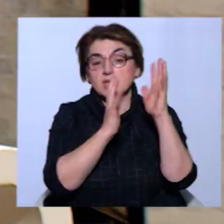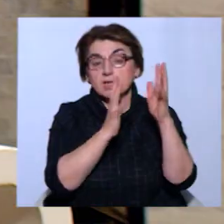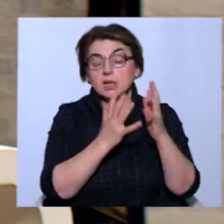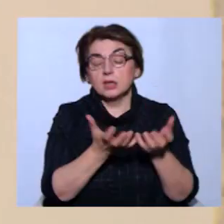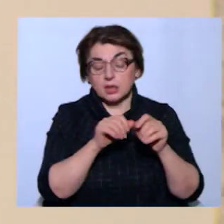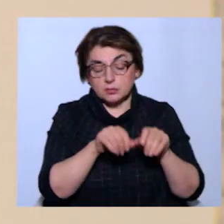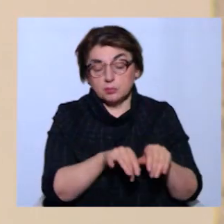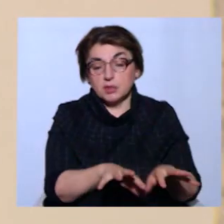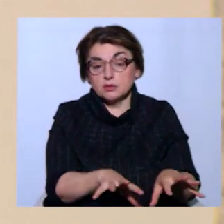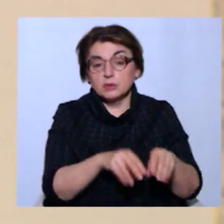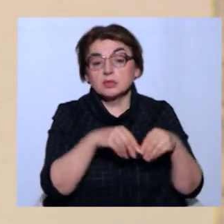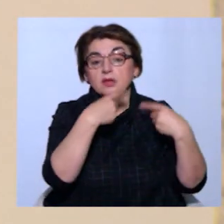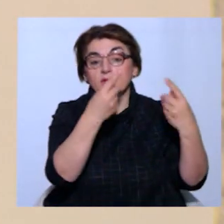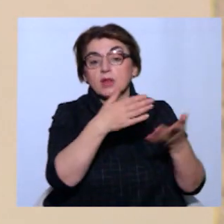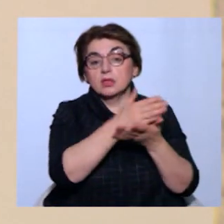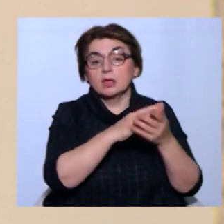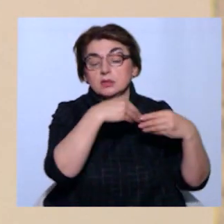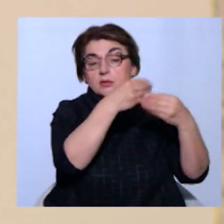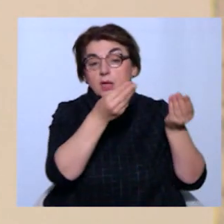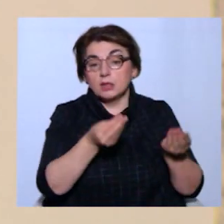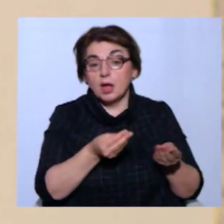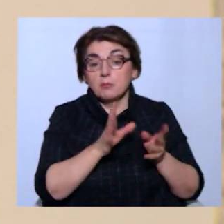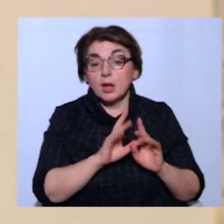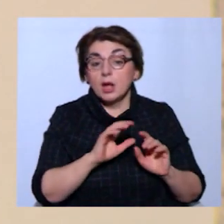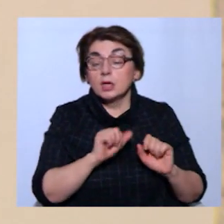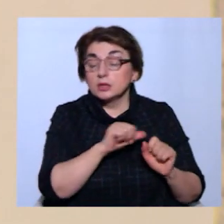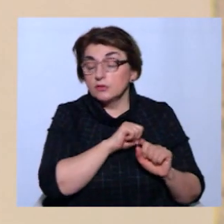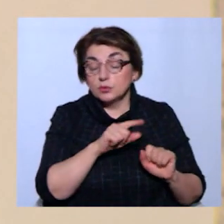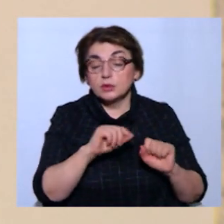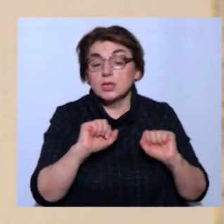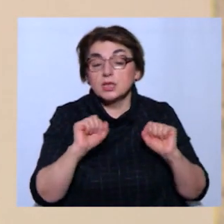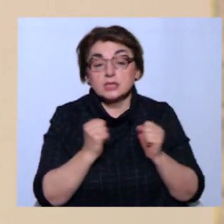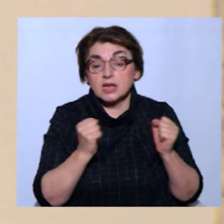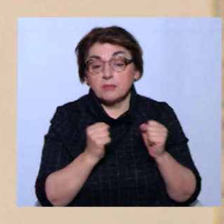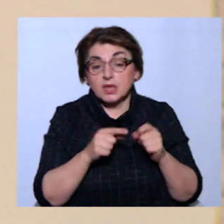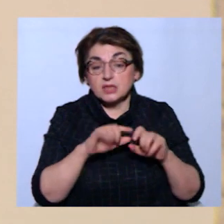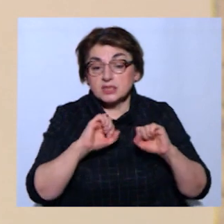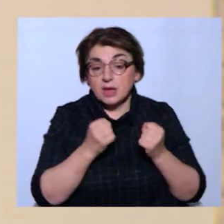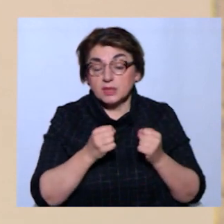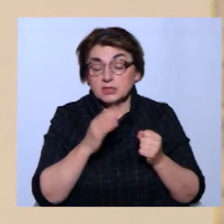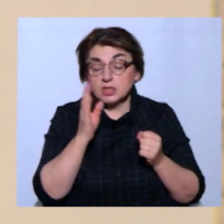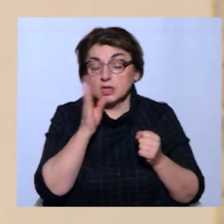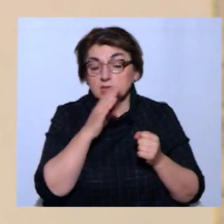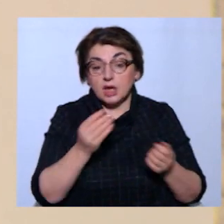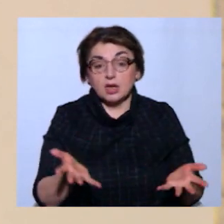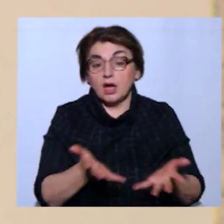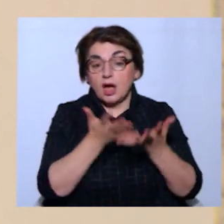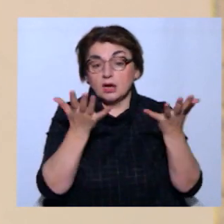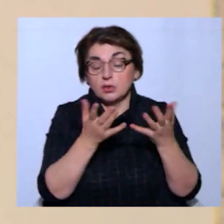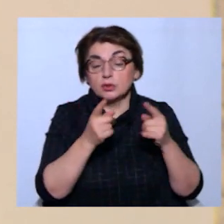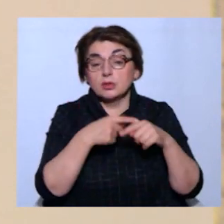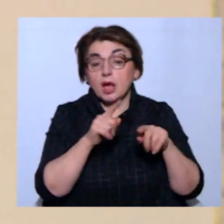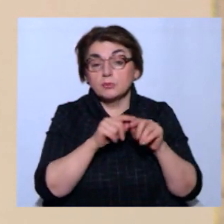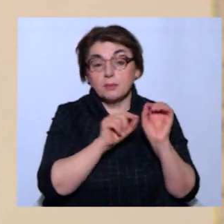და აწვდის სხვა ნაწილებს. ხოლო ზამთარში წყალი არაორთქლდება ფოთლებიდან და ბუნებრივია წყალი გაიყინება და ის